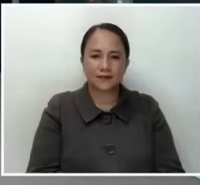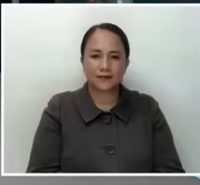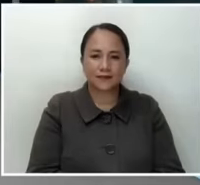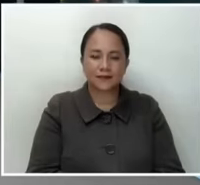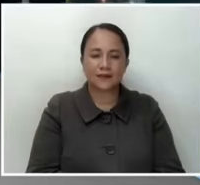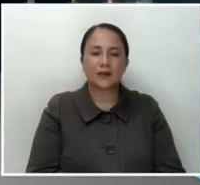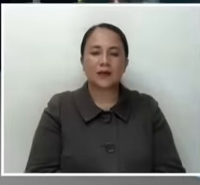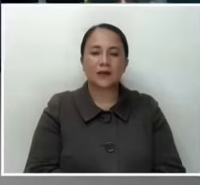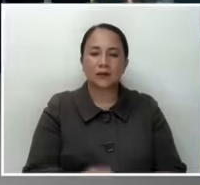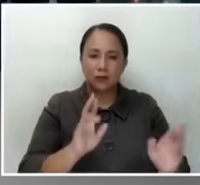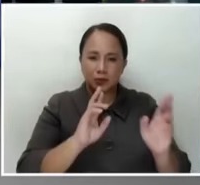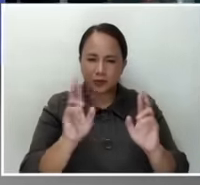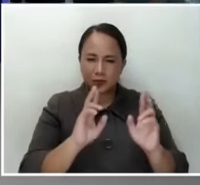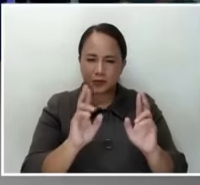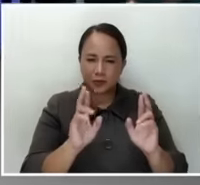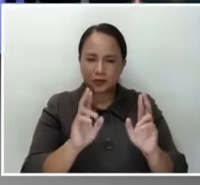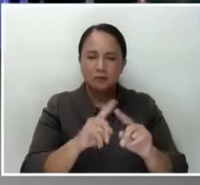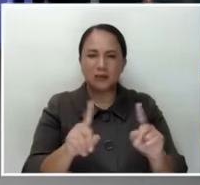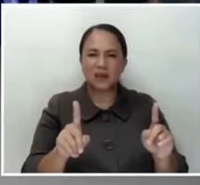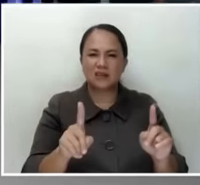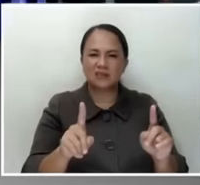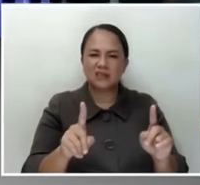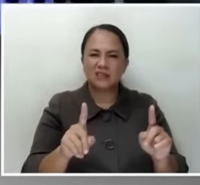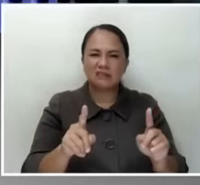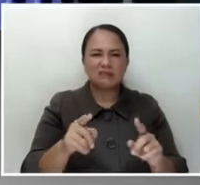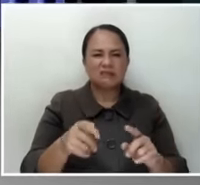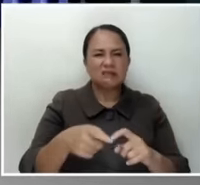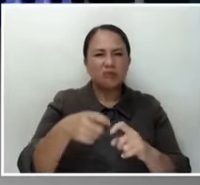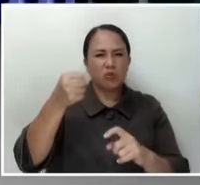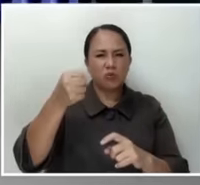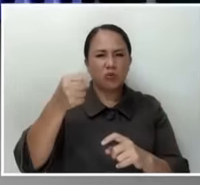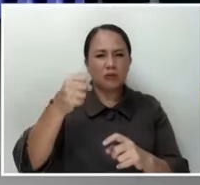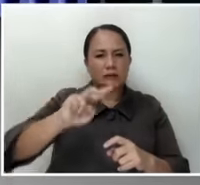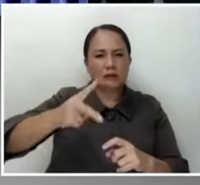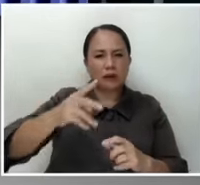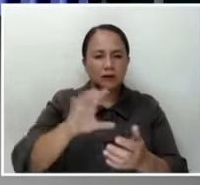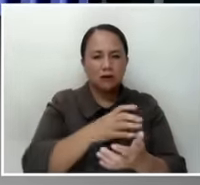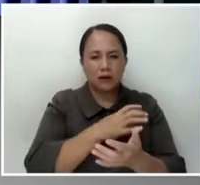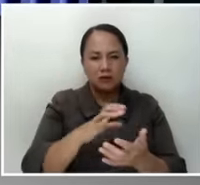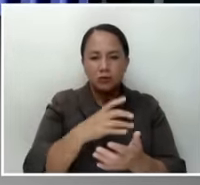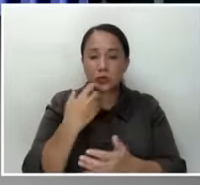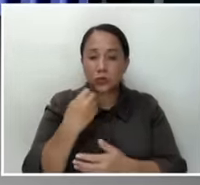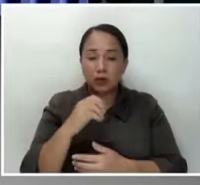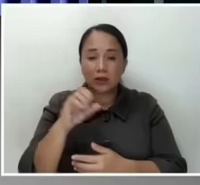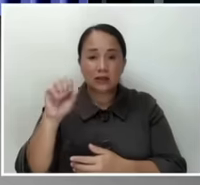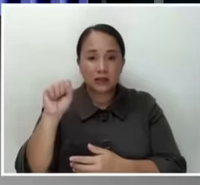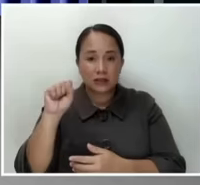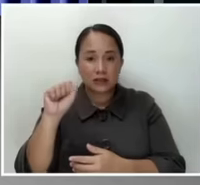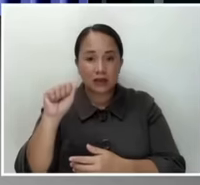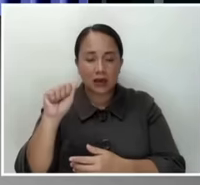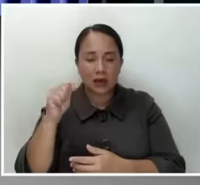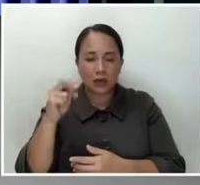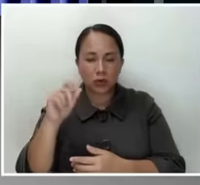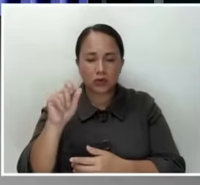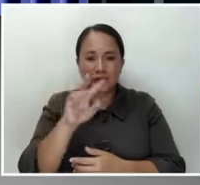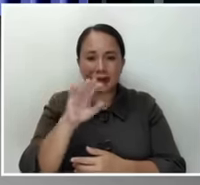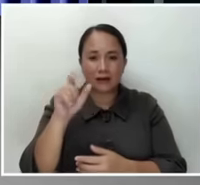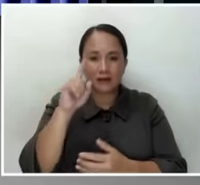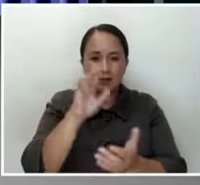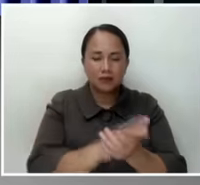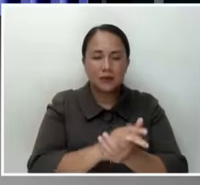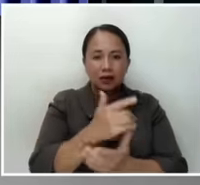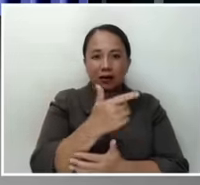Kasado na sana, pero biglang naunsyami ang ikalawang concert na megastar Sharon Cuneta at kanyang dating asawang si